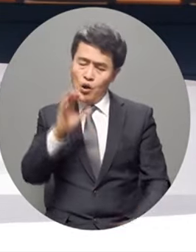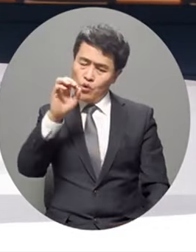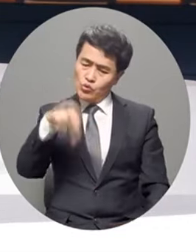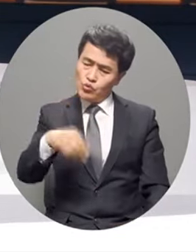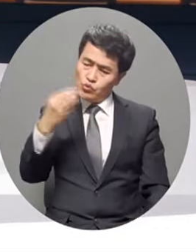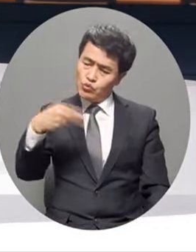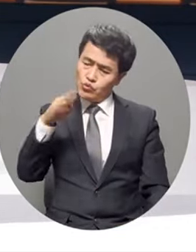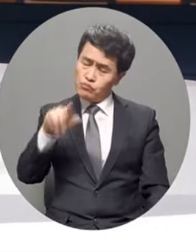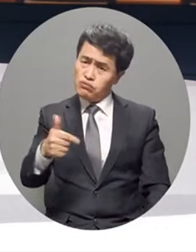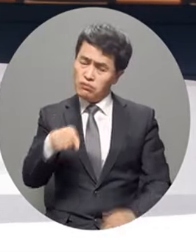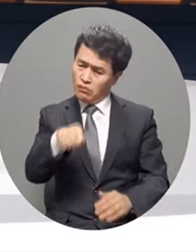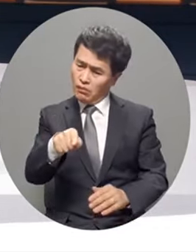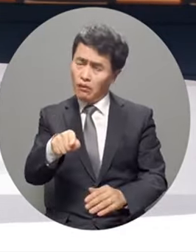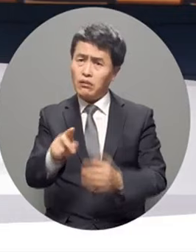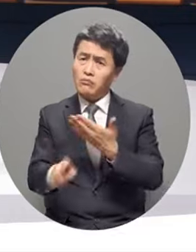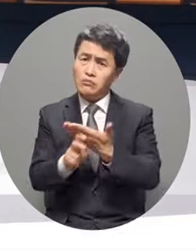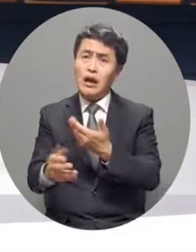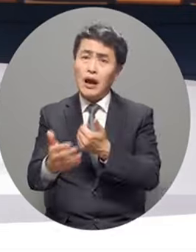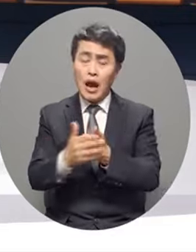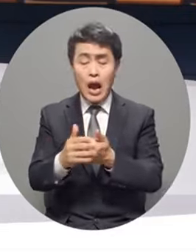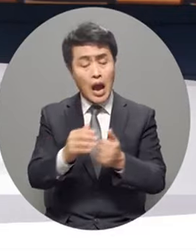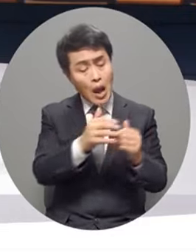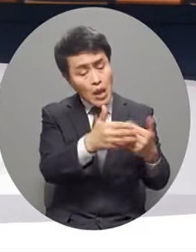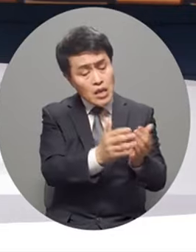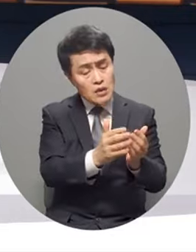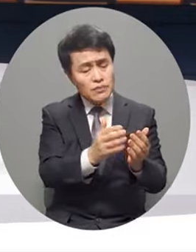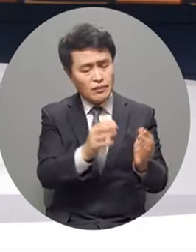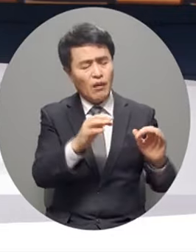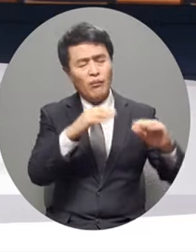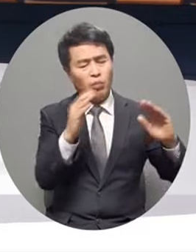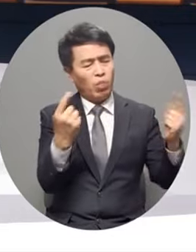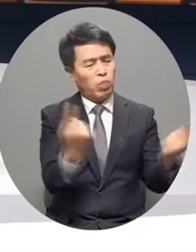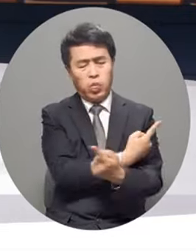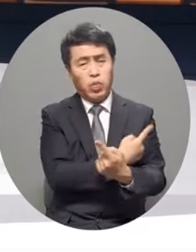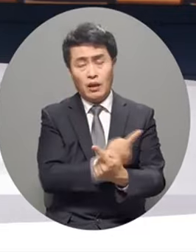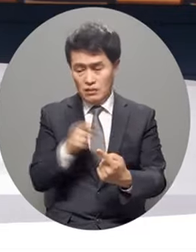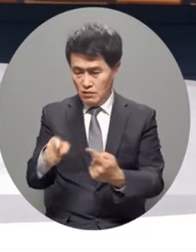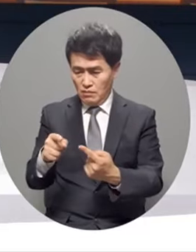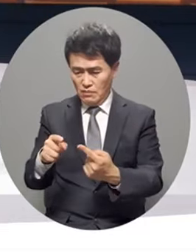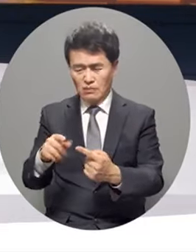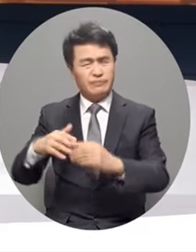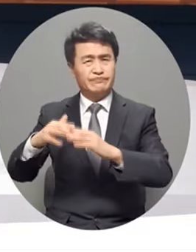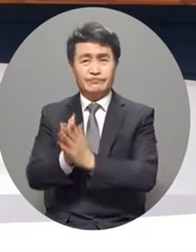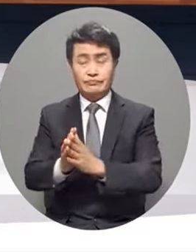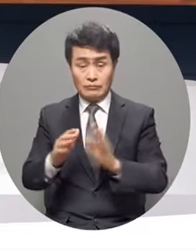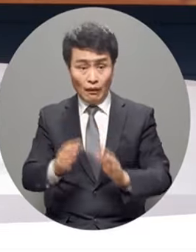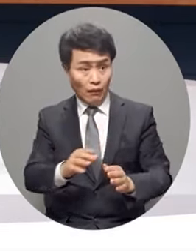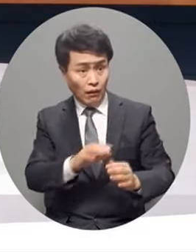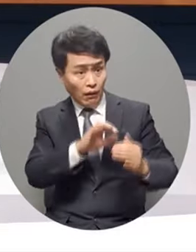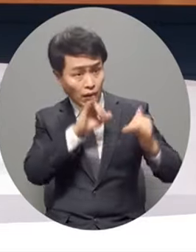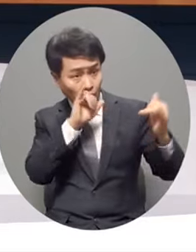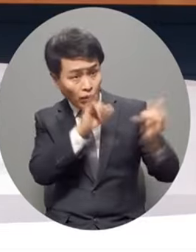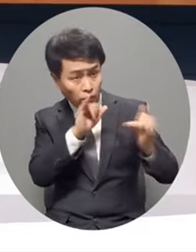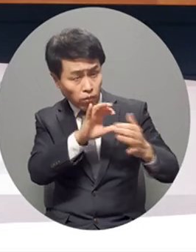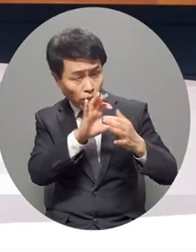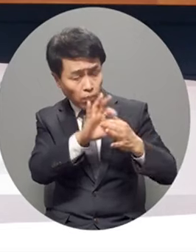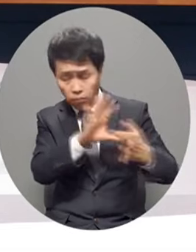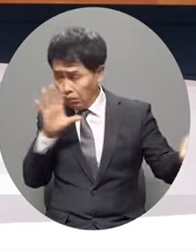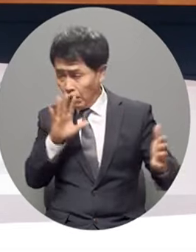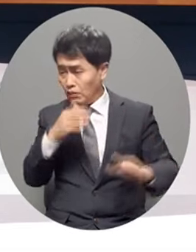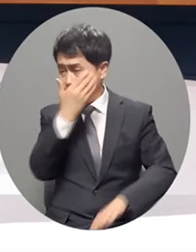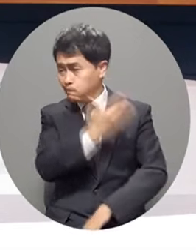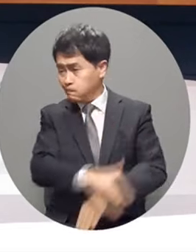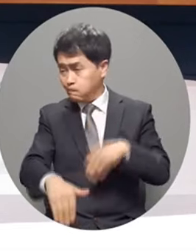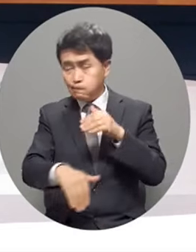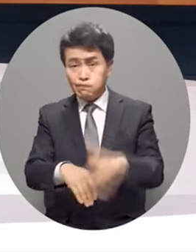있다면서 일부는 없애고 일부는 고치라고 결정했습니다 연락을 끊고 처럼 살아온 가족이나 부모를